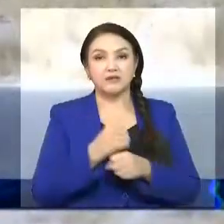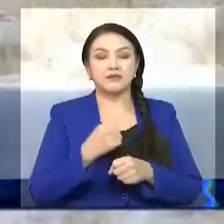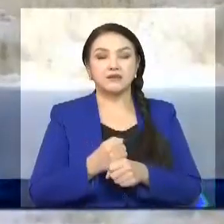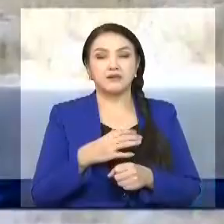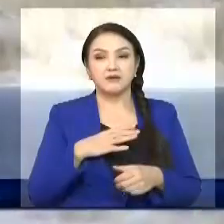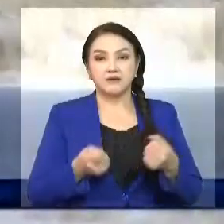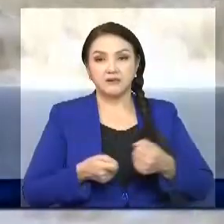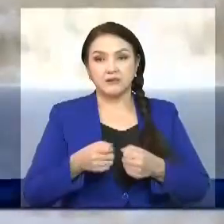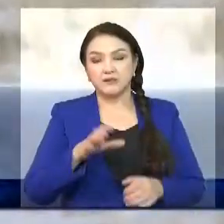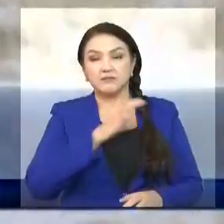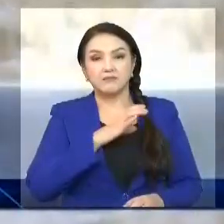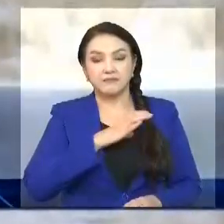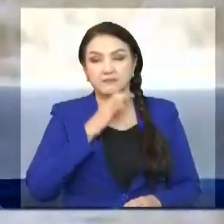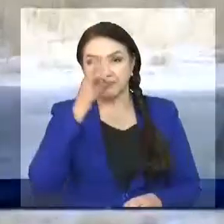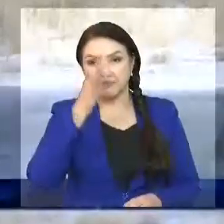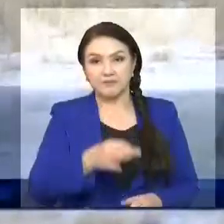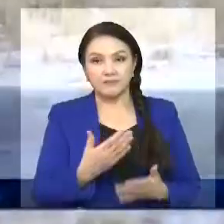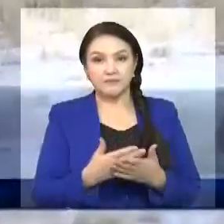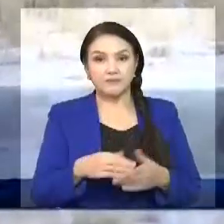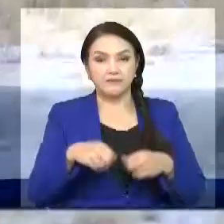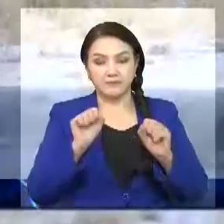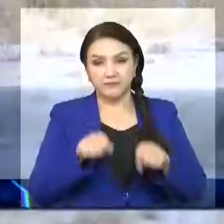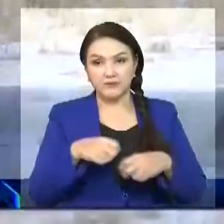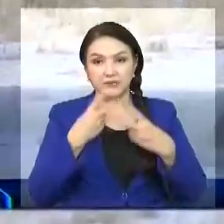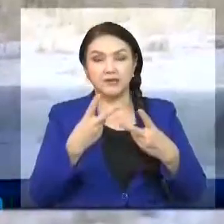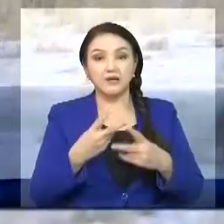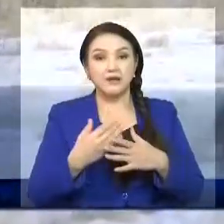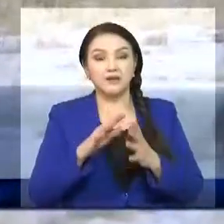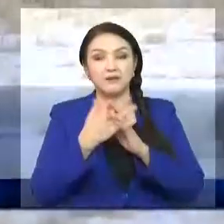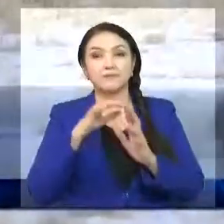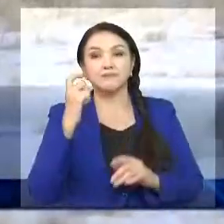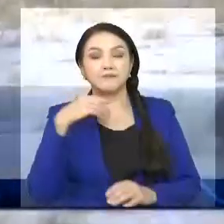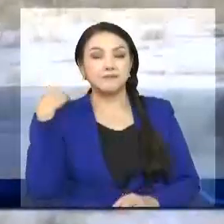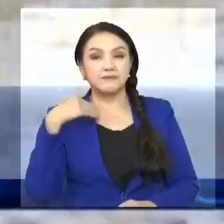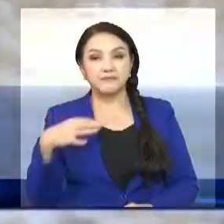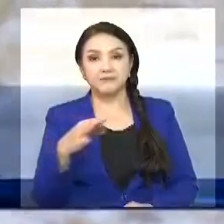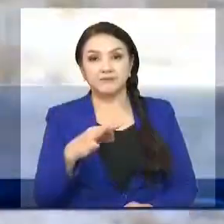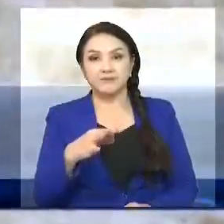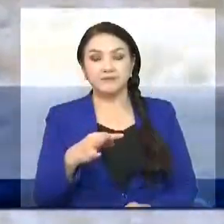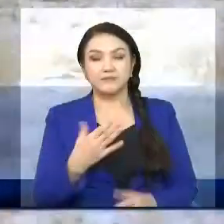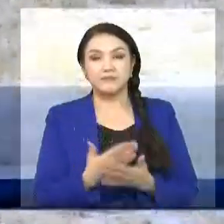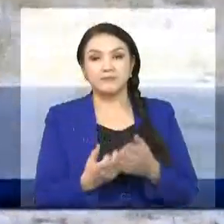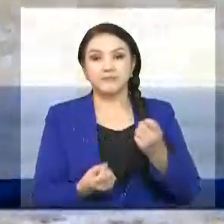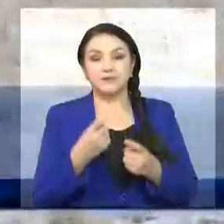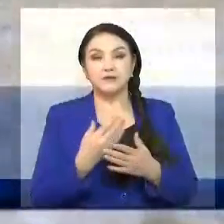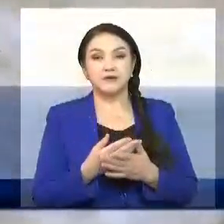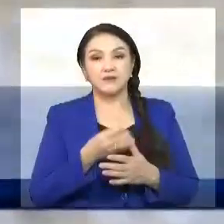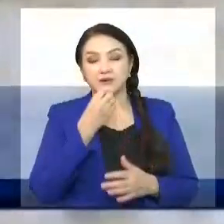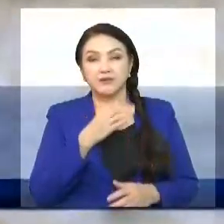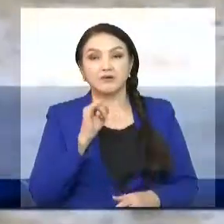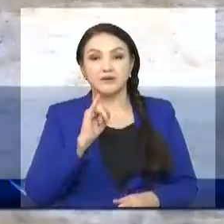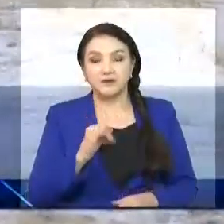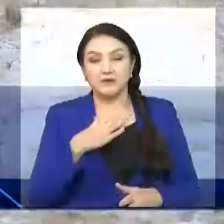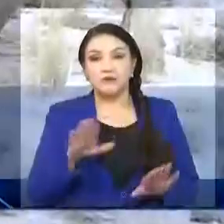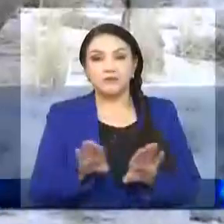управлении. Богатейший опыт в агропромышленном комплексе позволяет оценить развитие сферы сельского хозяйства Актюбинской области, выделить как позитивные, так и негативные